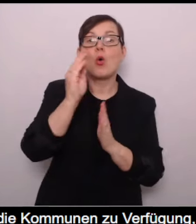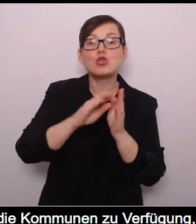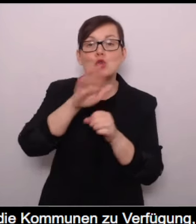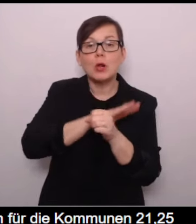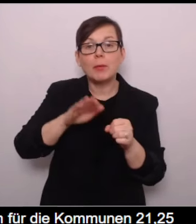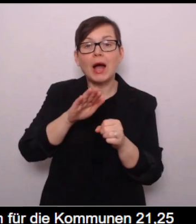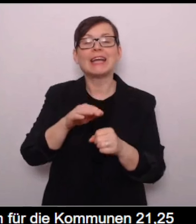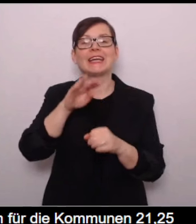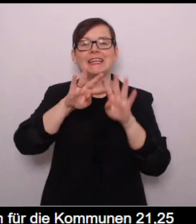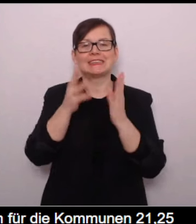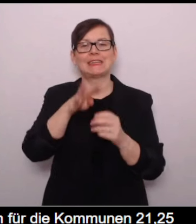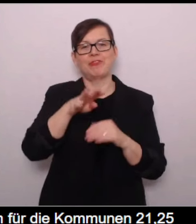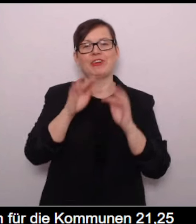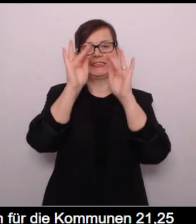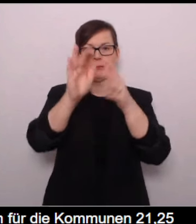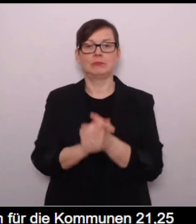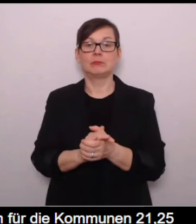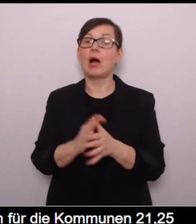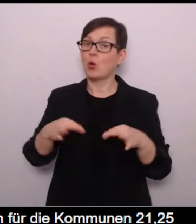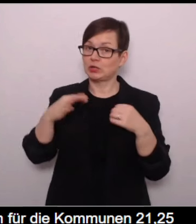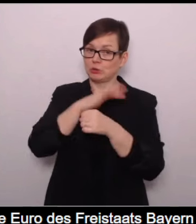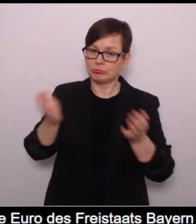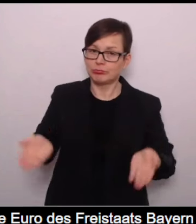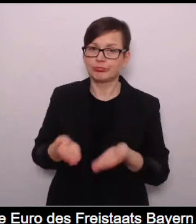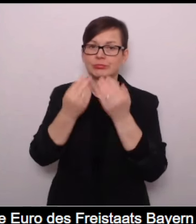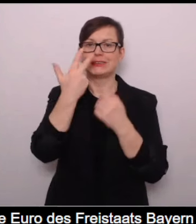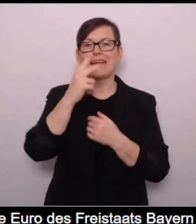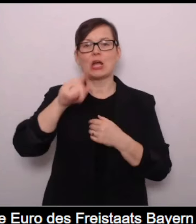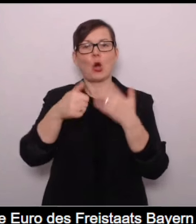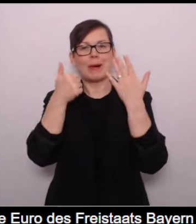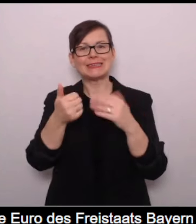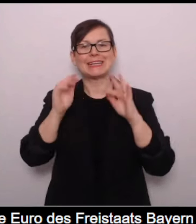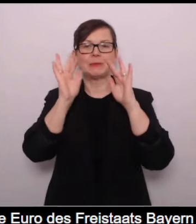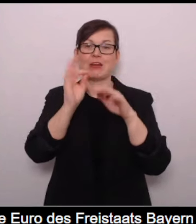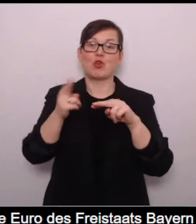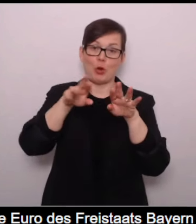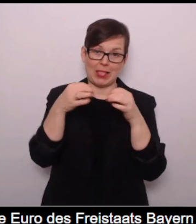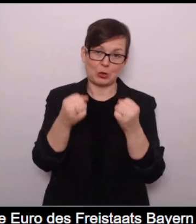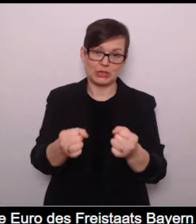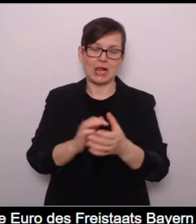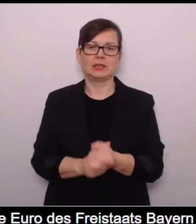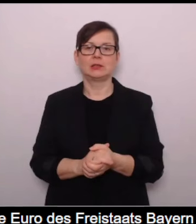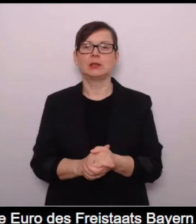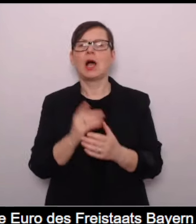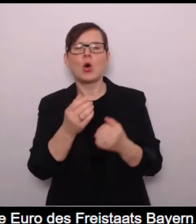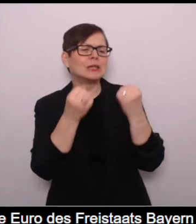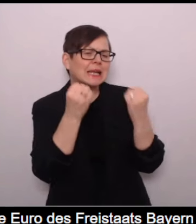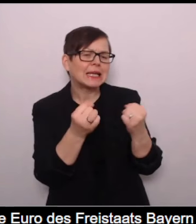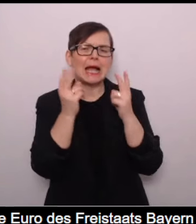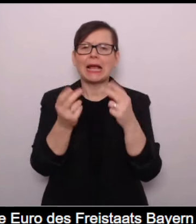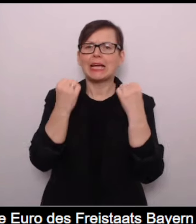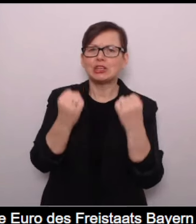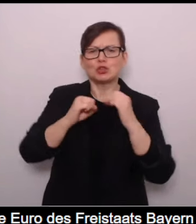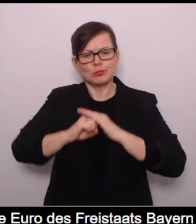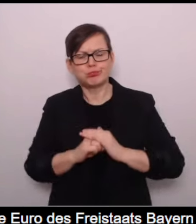hier weiter unsere Zusagen bleiben. Genauso im Hochschulbereich mit insgesamt den 14 Milliarden. Wir stärken das Gesundheitswesen mit